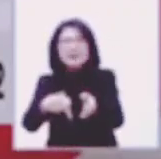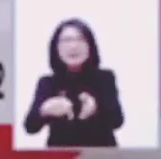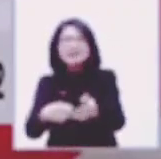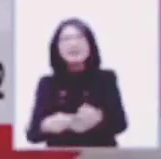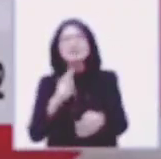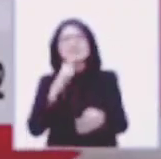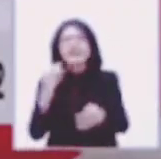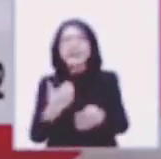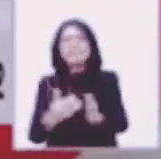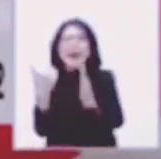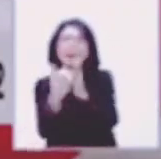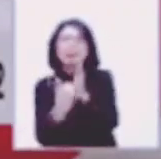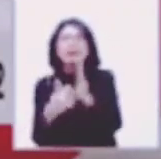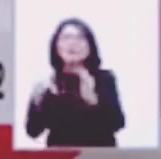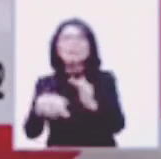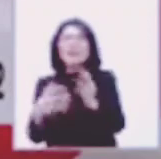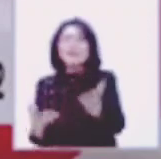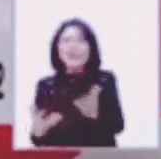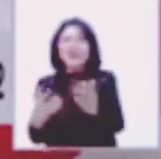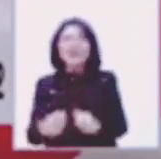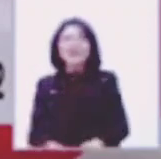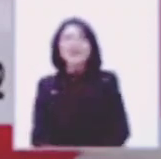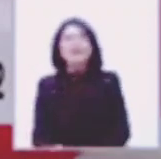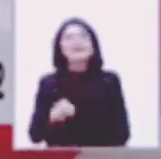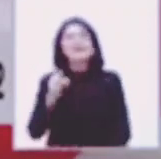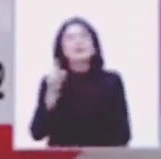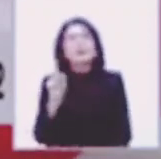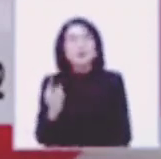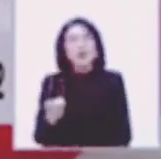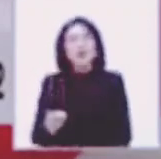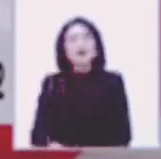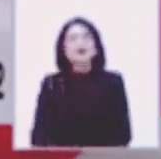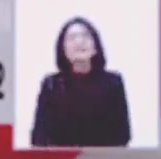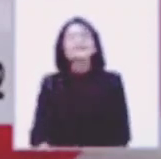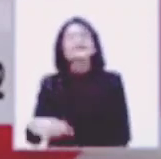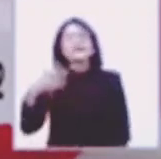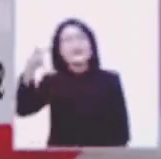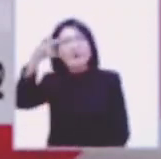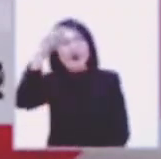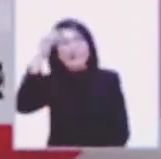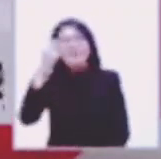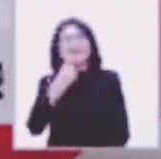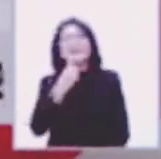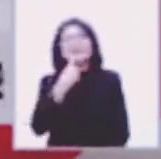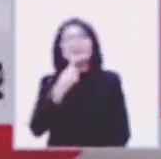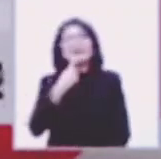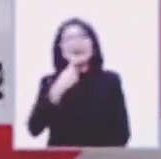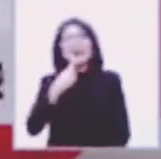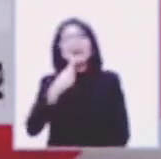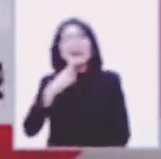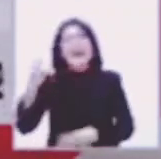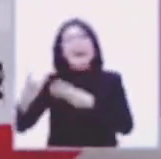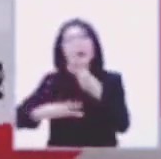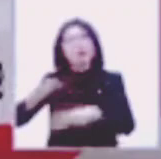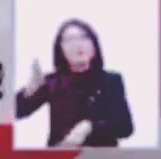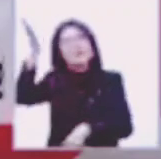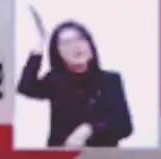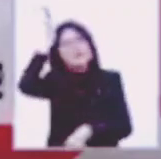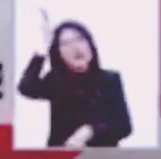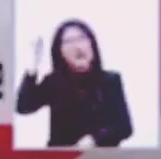begini, kebijakannya harus begini. Nah, itulah yang kita pahami tentang ekonomi hijau,